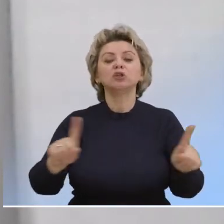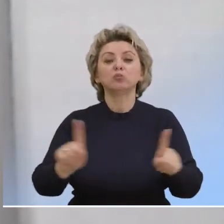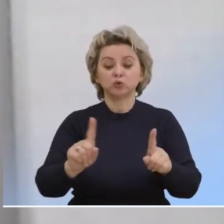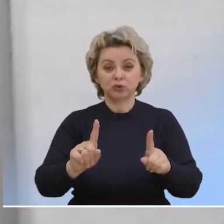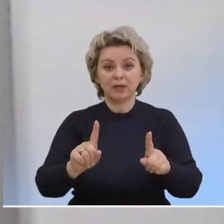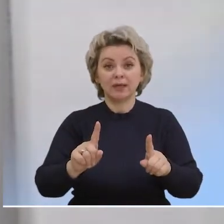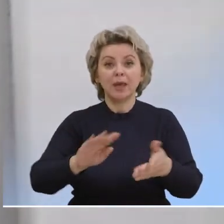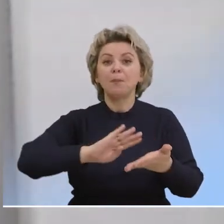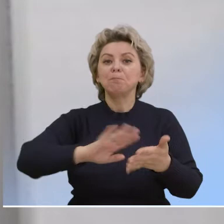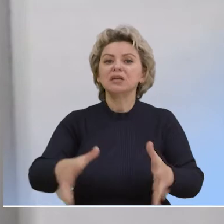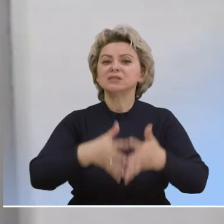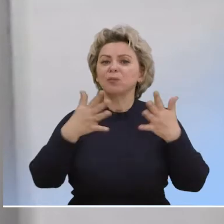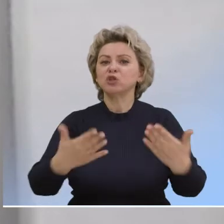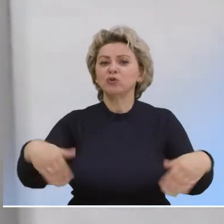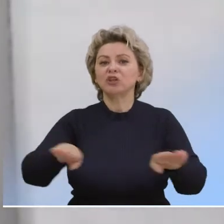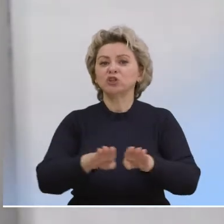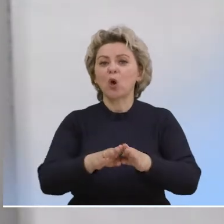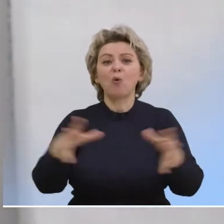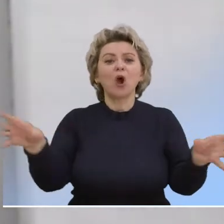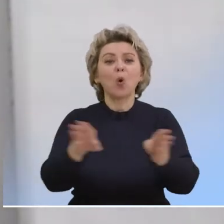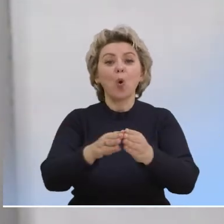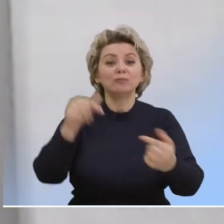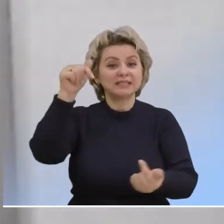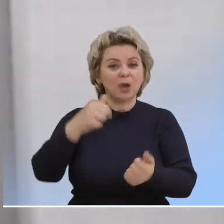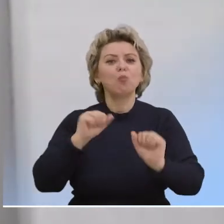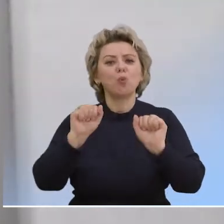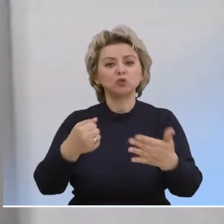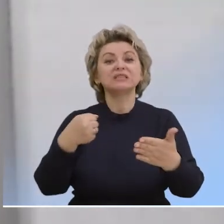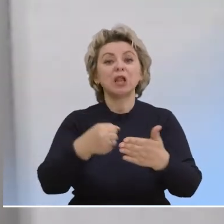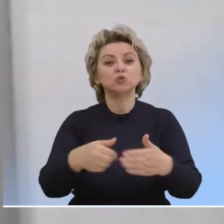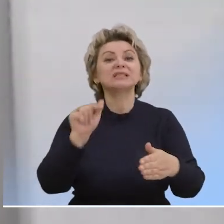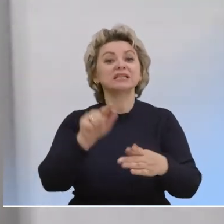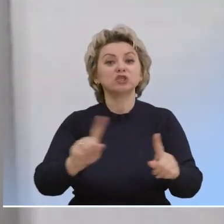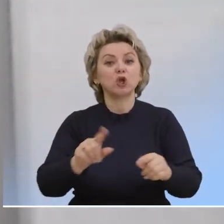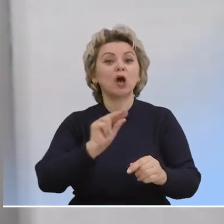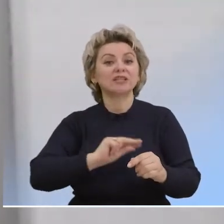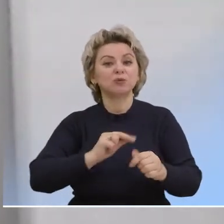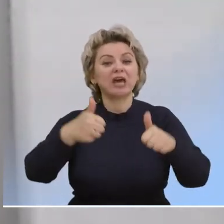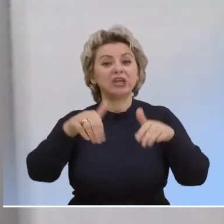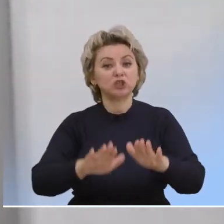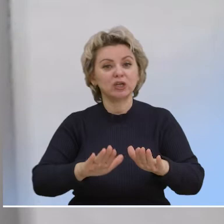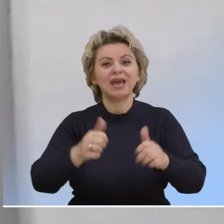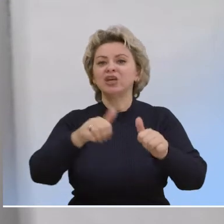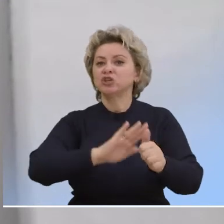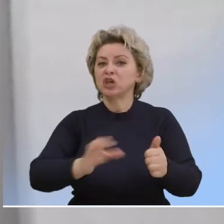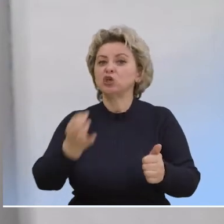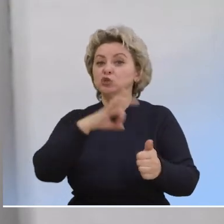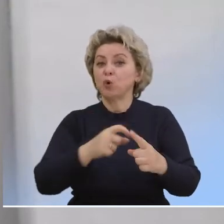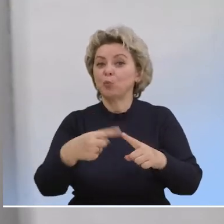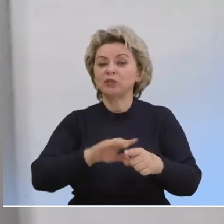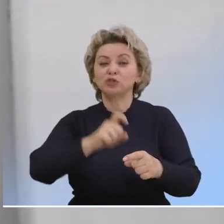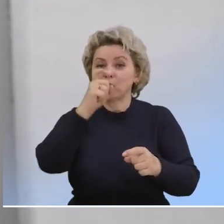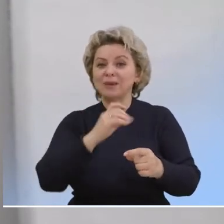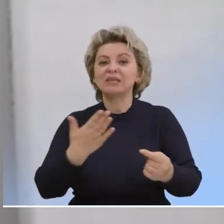Потому что без большого такого комплексного подхода мы можем столкнуться с тем, что разработано решение, но решение не используется, потому